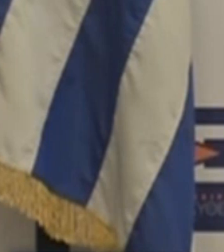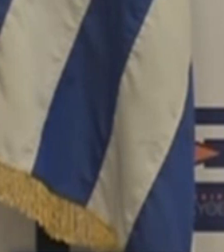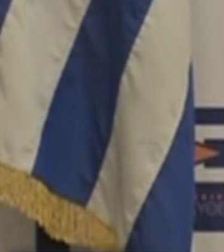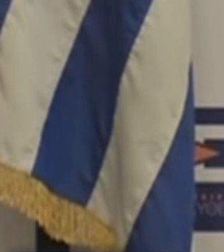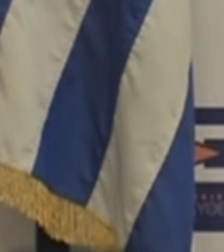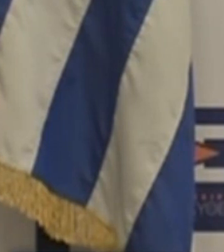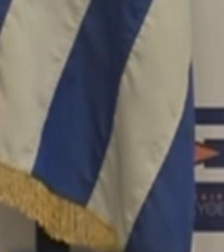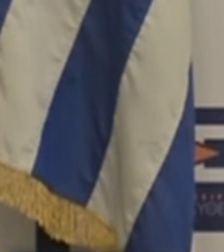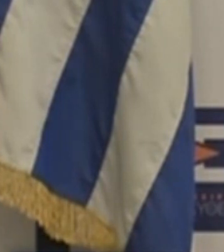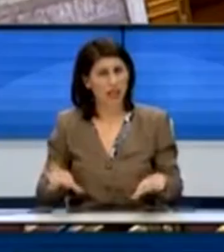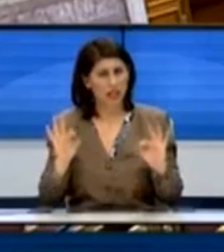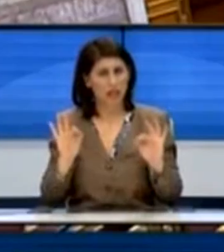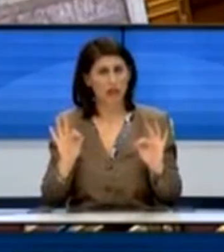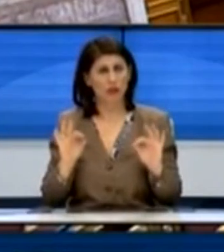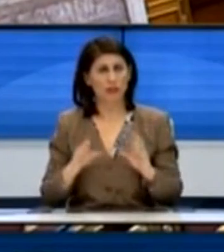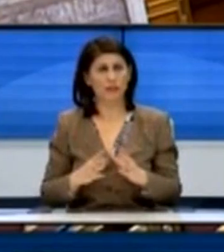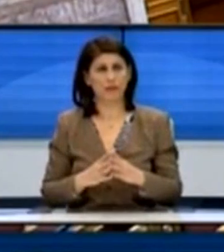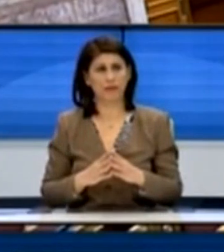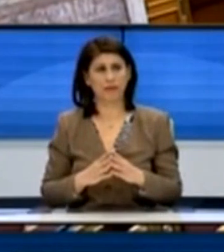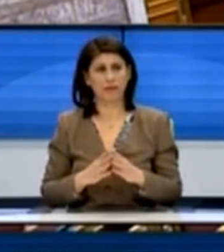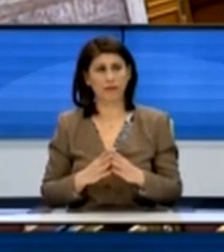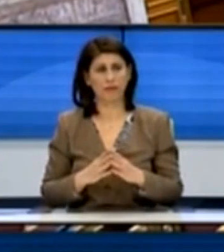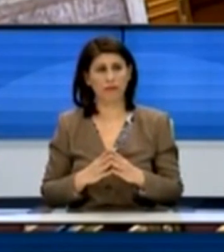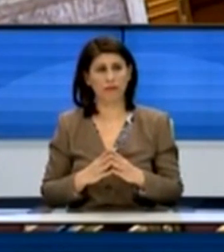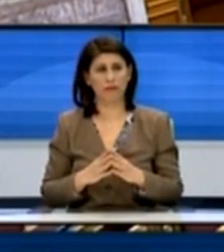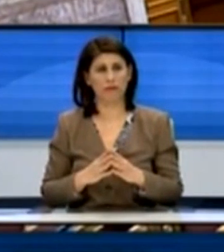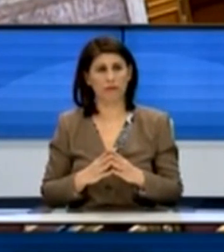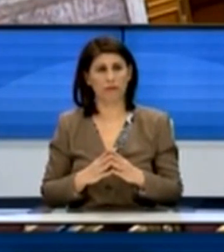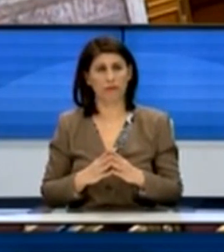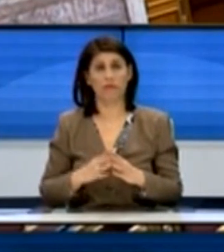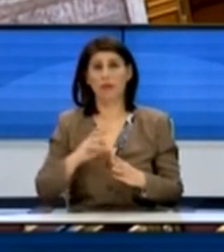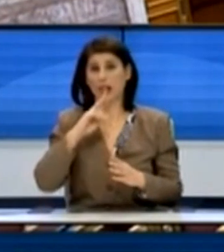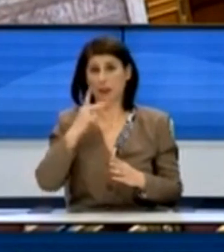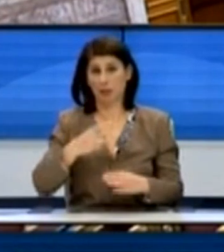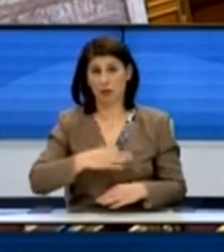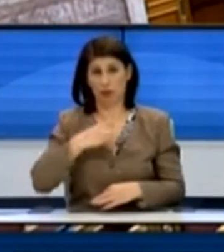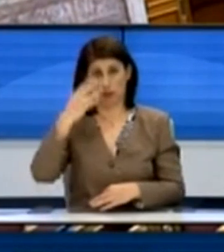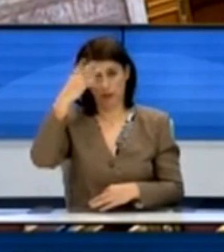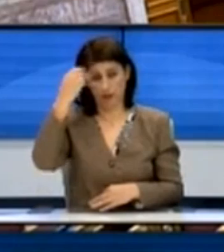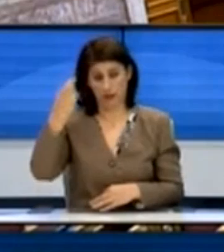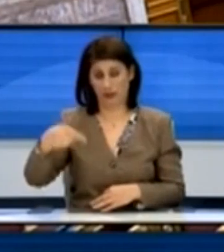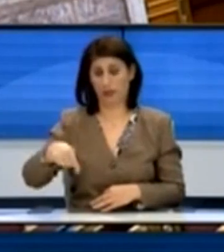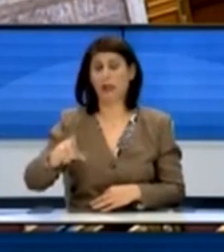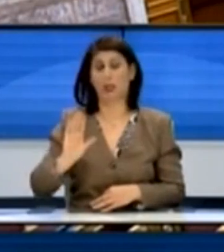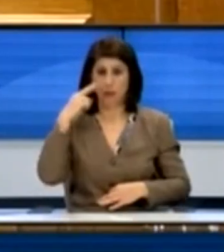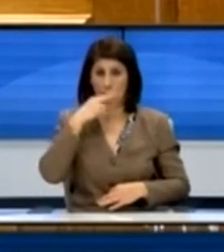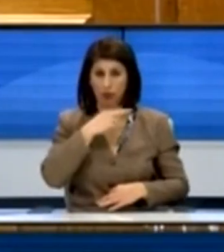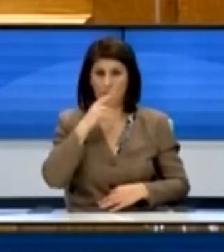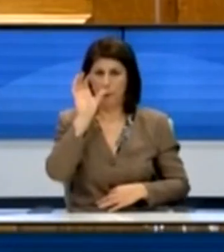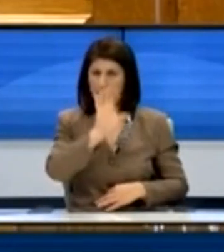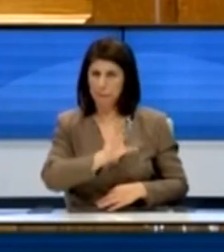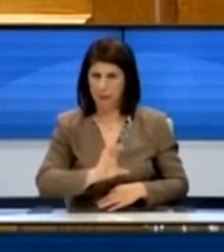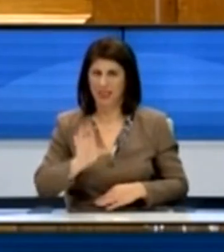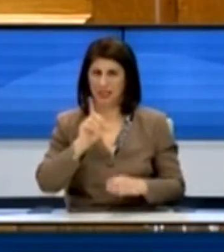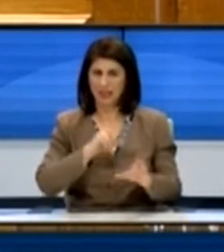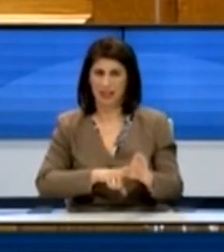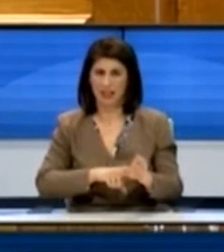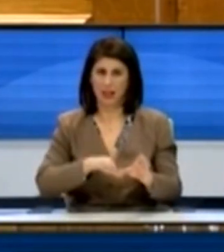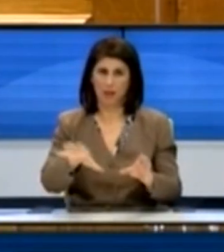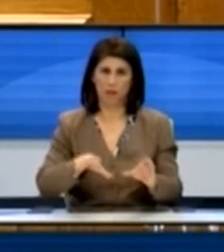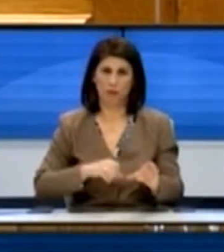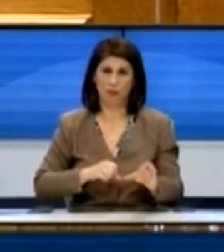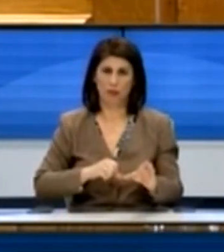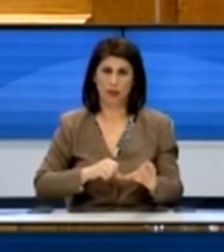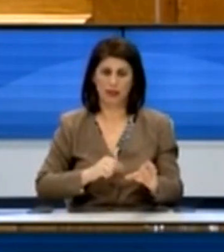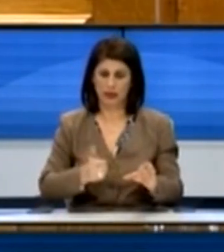δωρεάν, είτε σε ιδιωτική. Στη Βουλή έφτασε η έρευνα του Κόντρα για τις εταιρείες που εγκρίθηκαν για την προμήθεια των self-test. Ψάξατε τις εταιρείες που παίρνουν